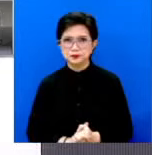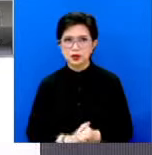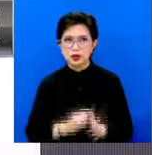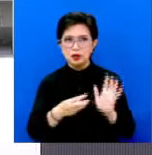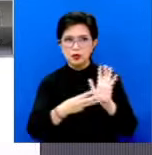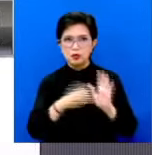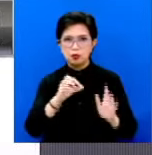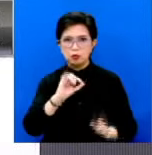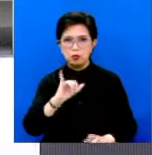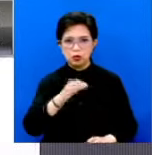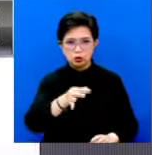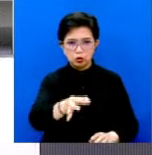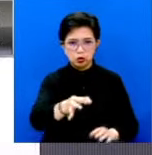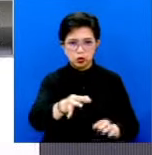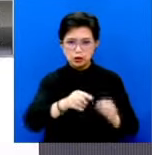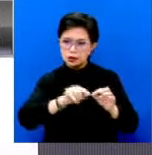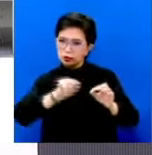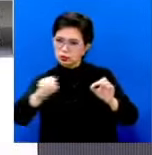pedalaman, Saluk.